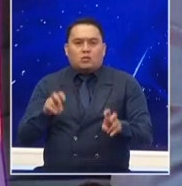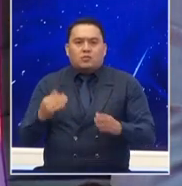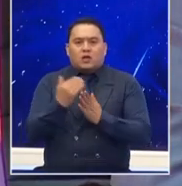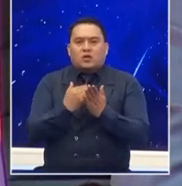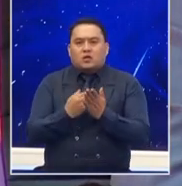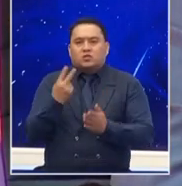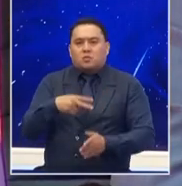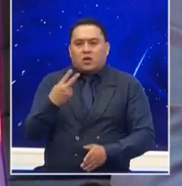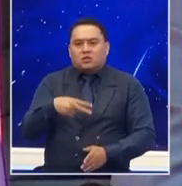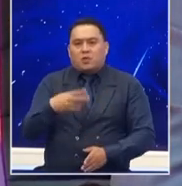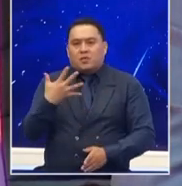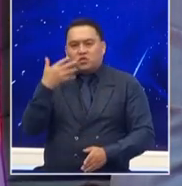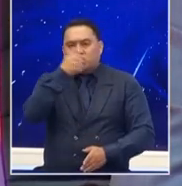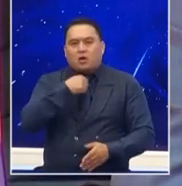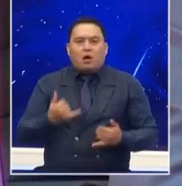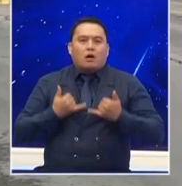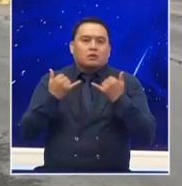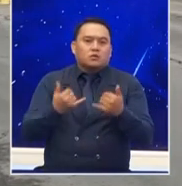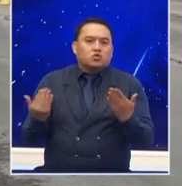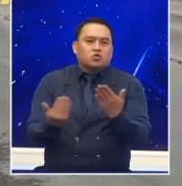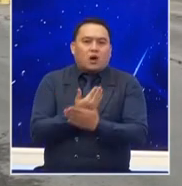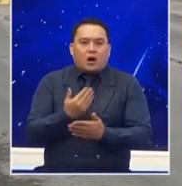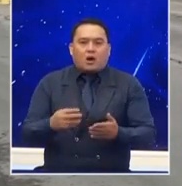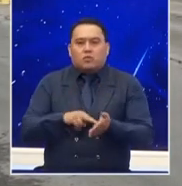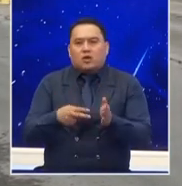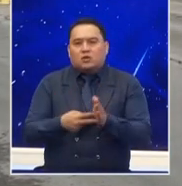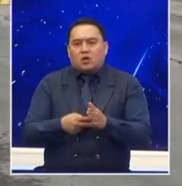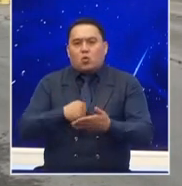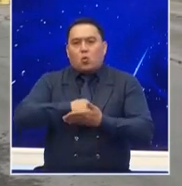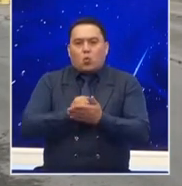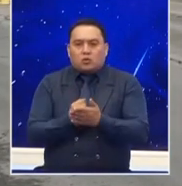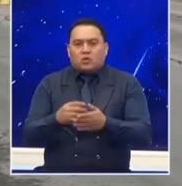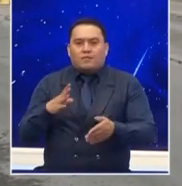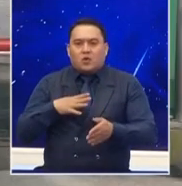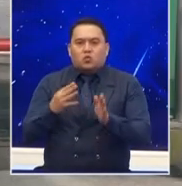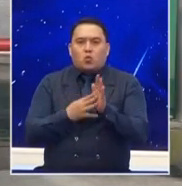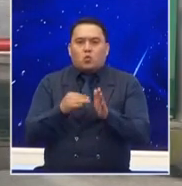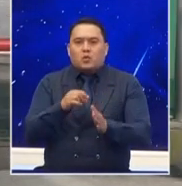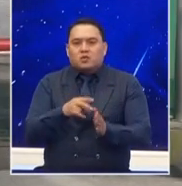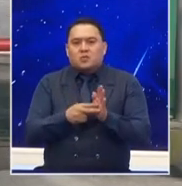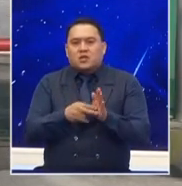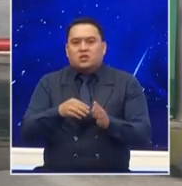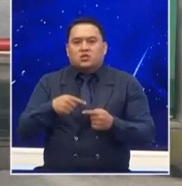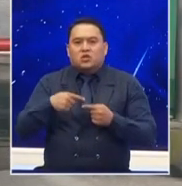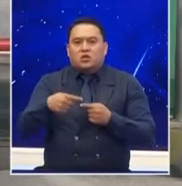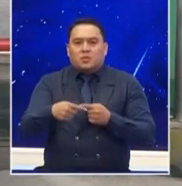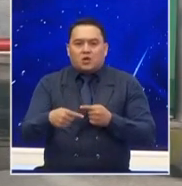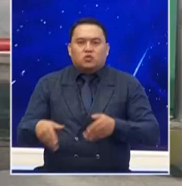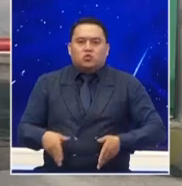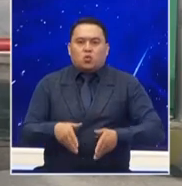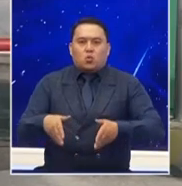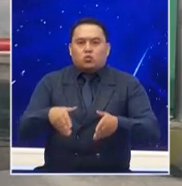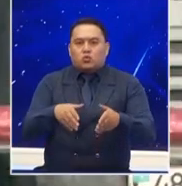бағдарламасының 2020-2025 жылдарға арналған жаңа кезеңі басталды. Жоспар бойынша елімізде 9-8 мың шақырымға